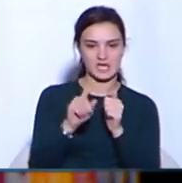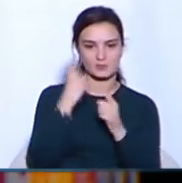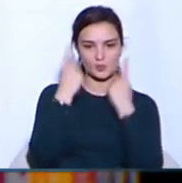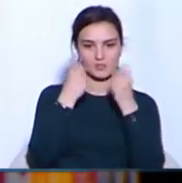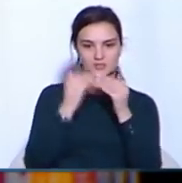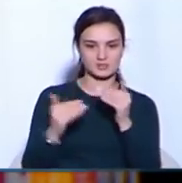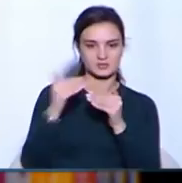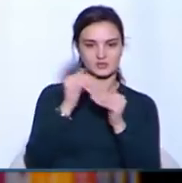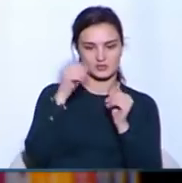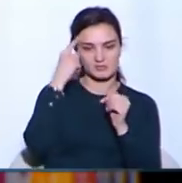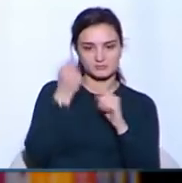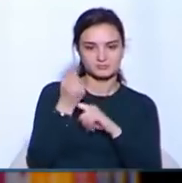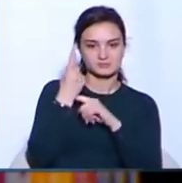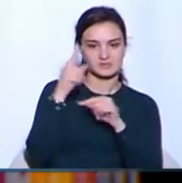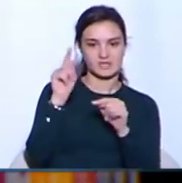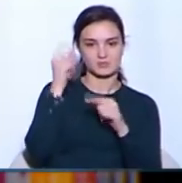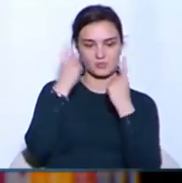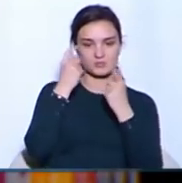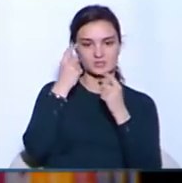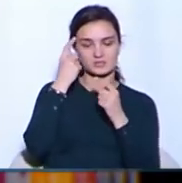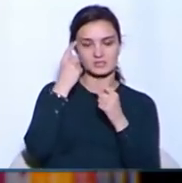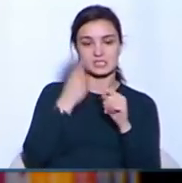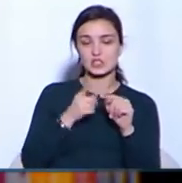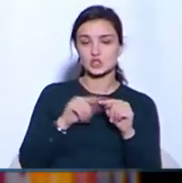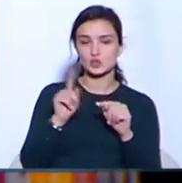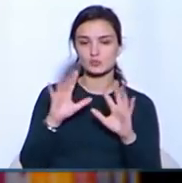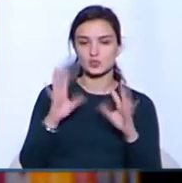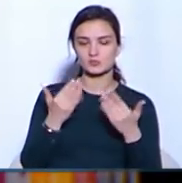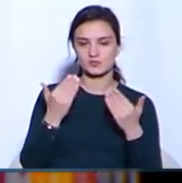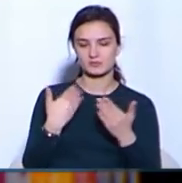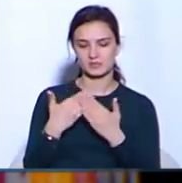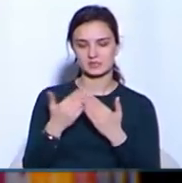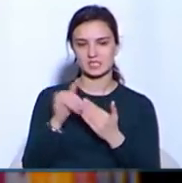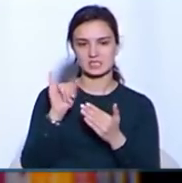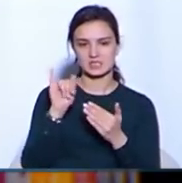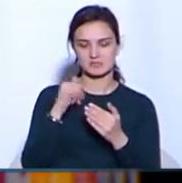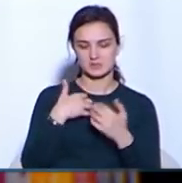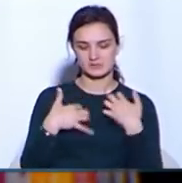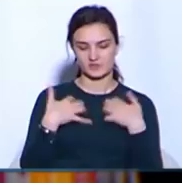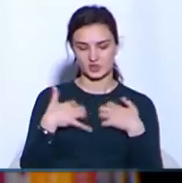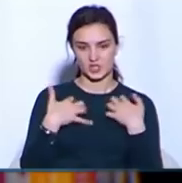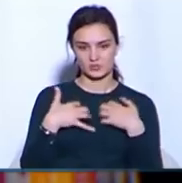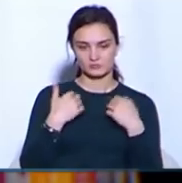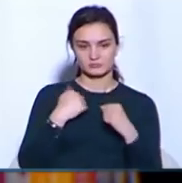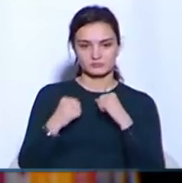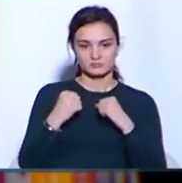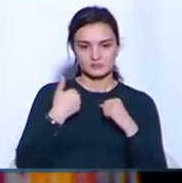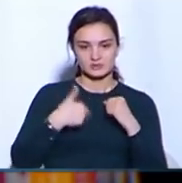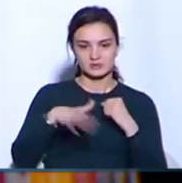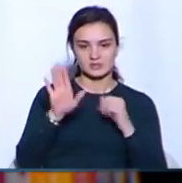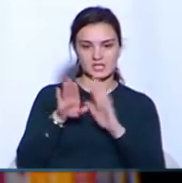და წინაპლანზე წამოვიდეს სხვა ინფორმაცია. ანუ ის რომ შემთხვევით დავშოთ სადღაც მივიჩქაროდი, შემთხვევით